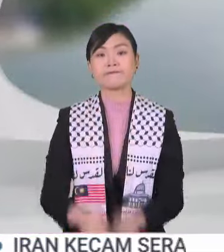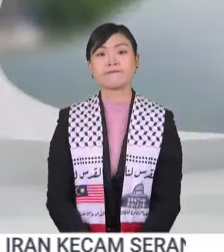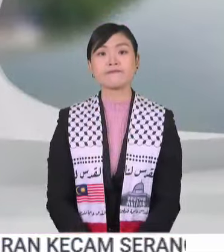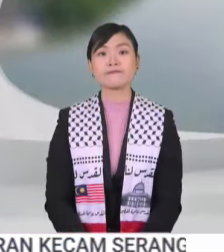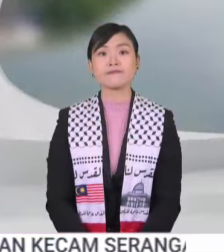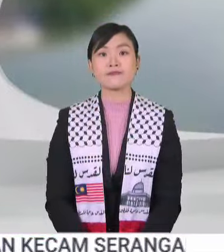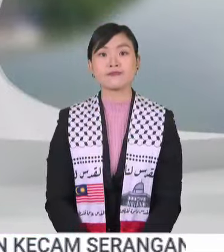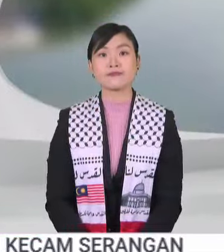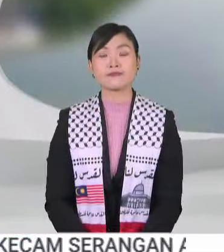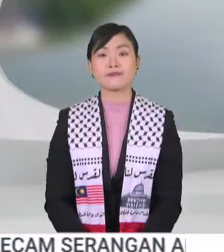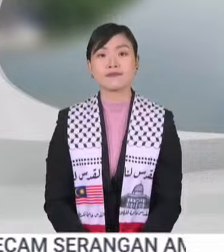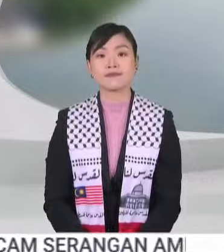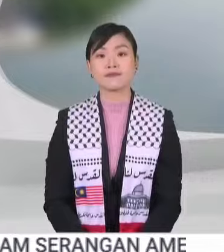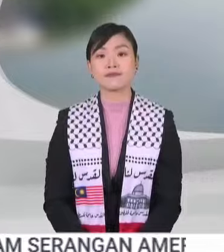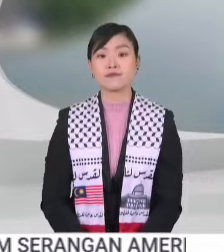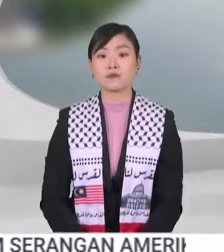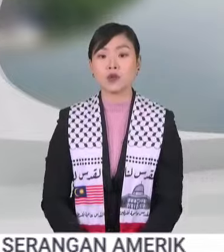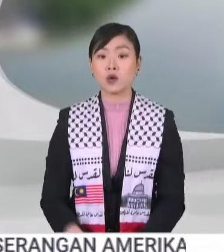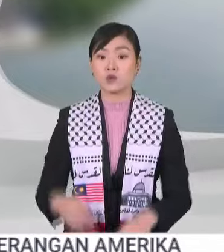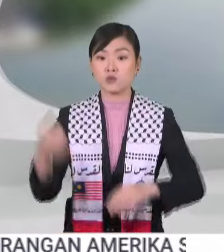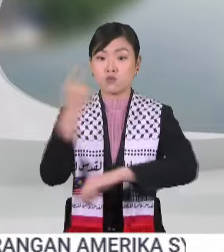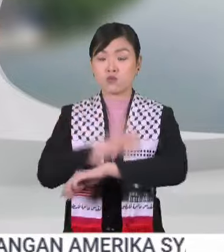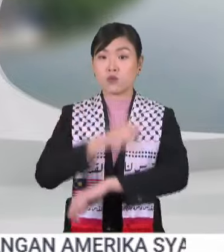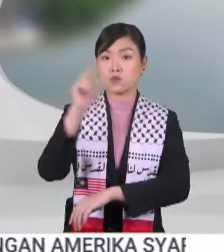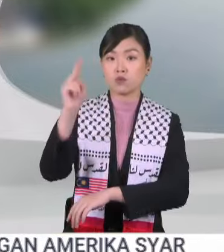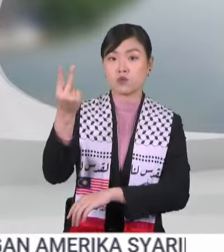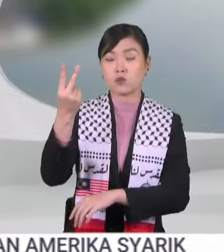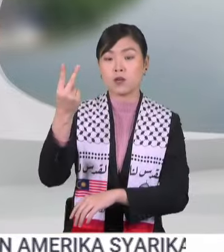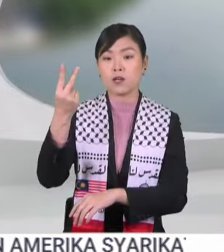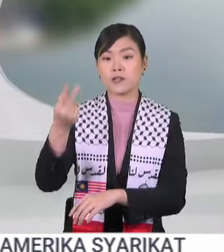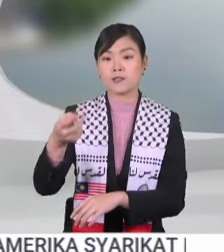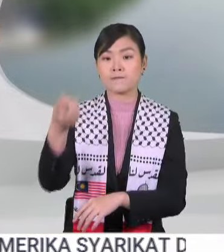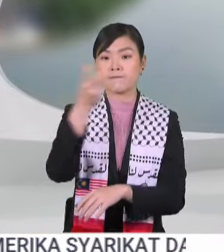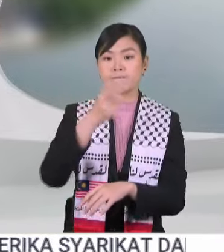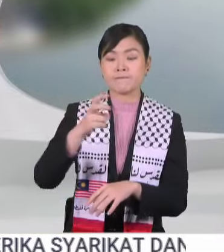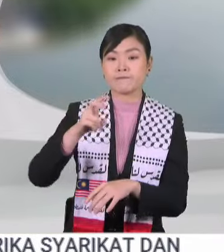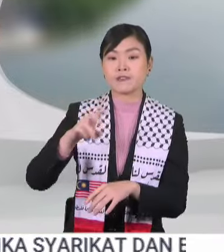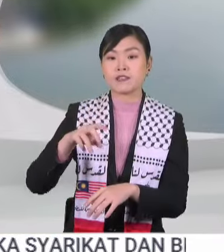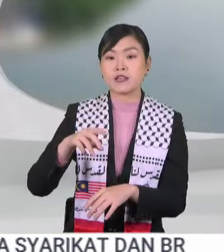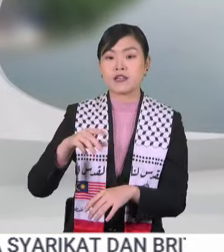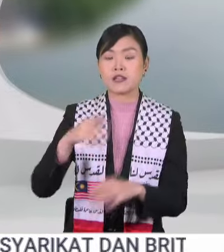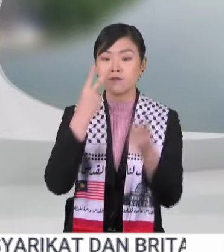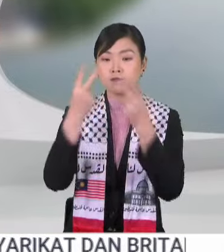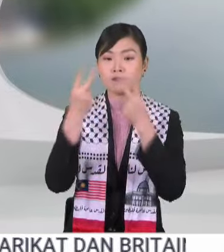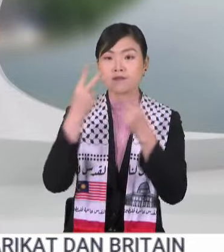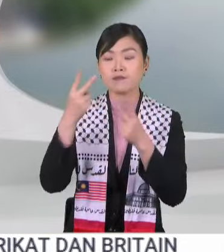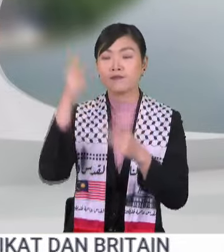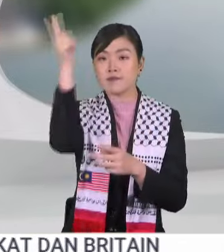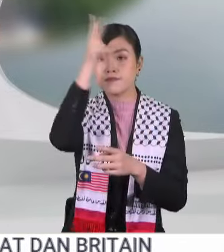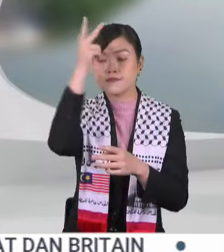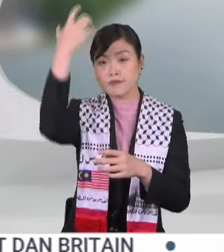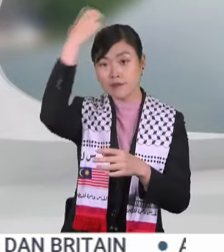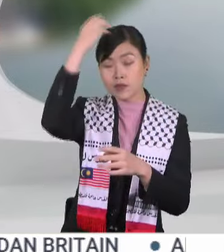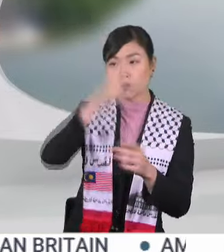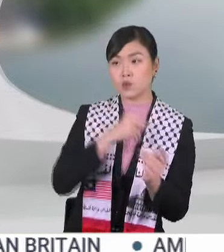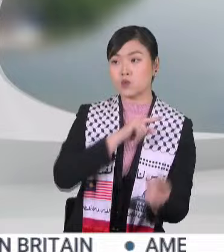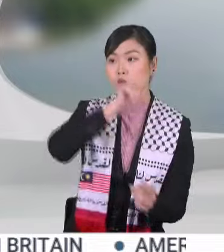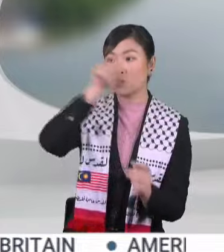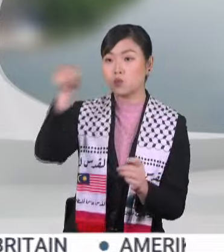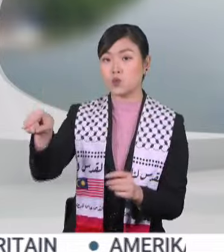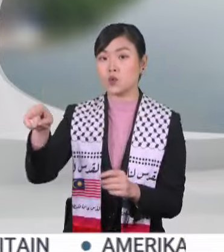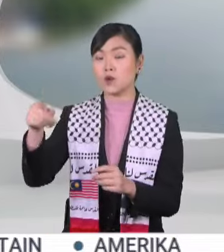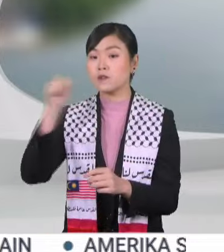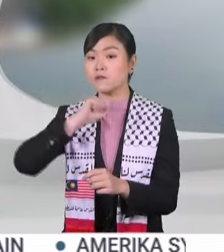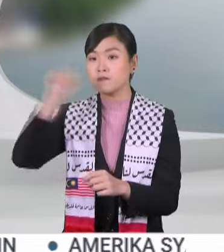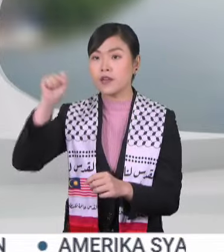bilion sementara itu hari kedua program lawatan isteri exco Selangor Sempena lawatan Rasmi kerajaan Negeri Selangor ke Sabah diisi